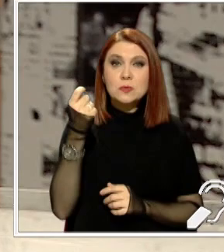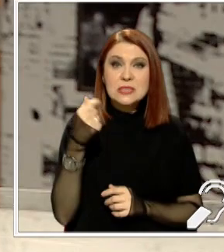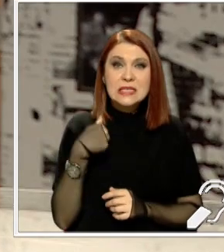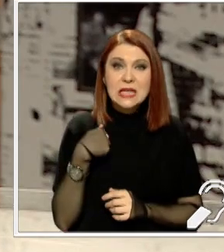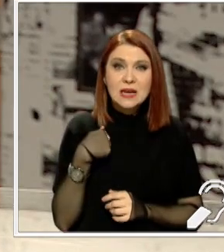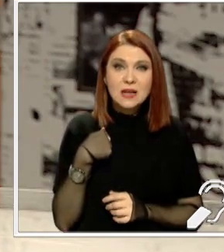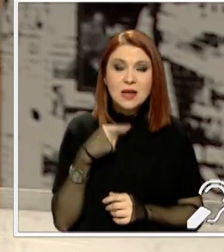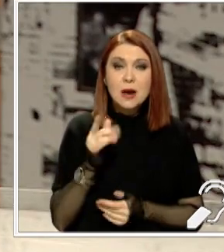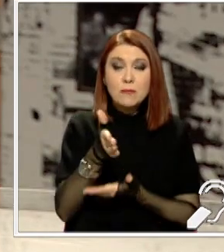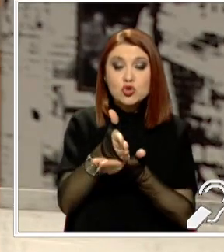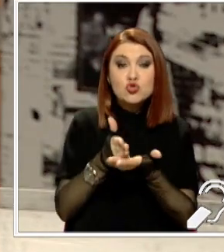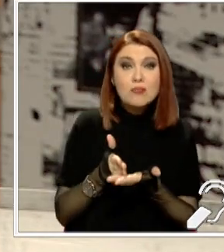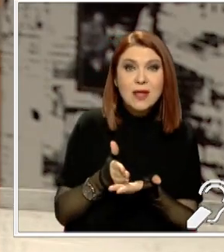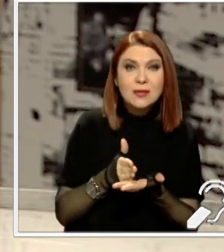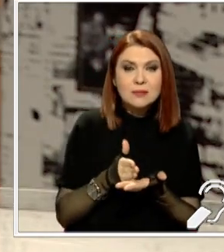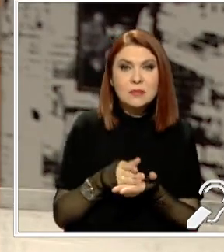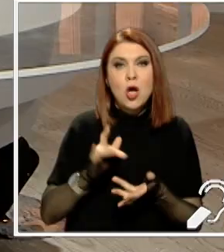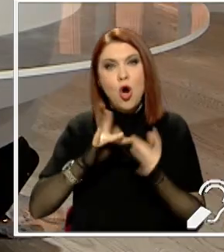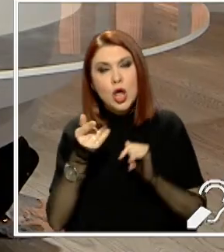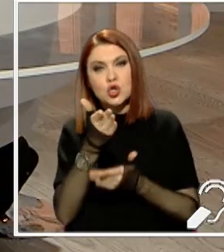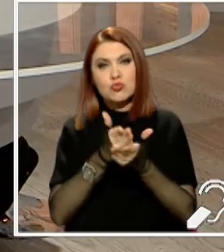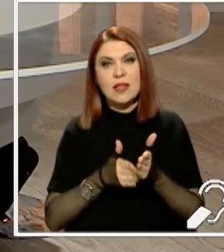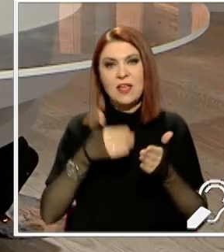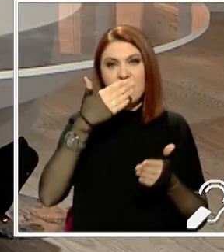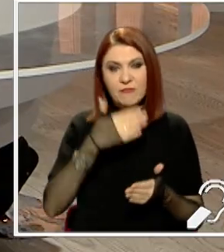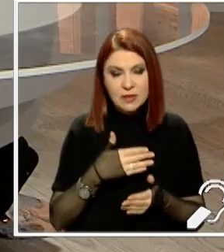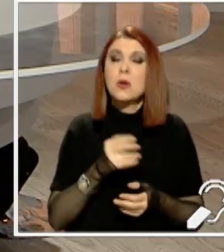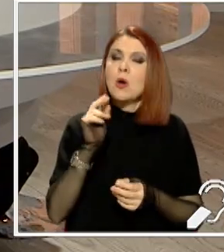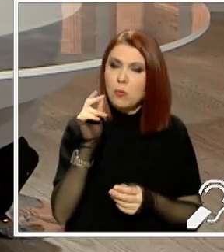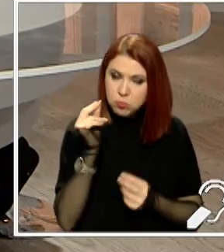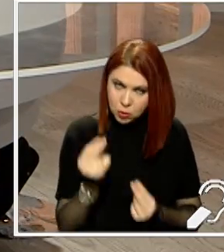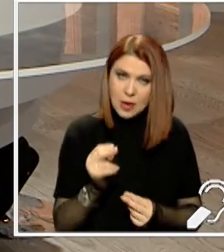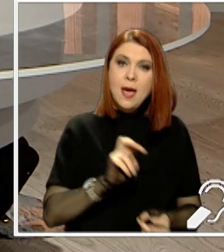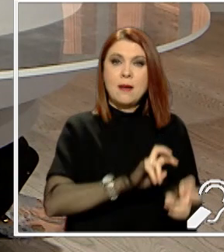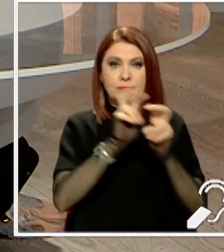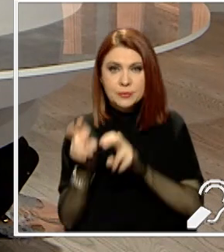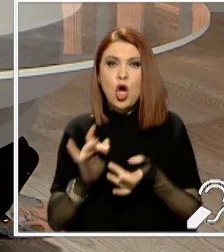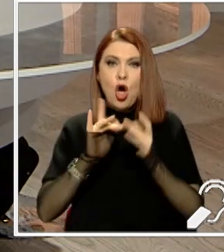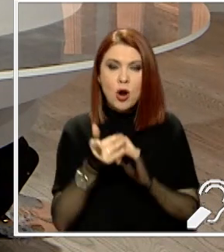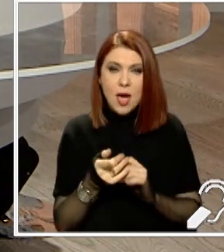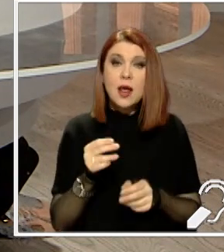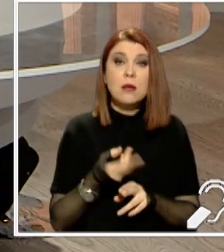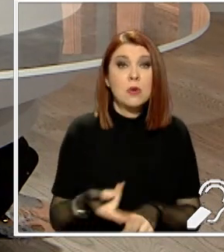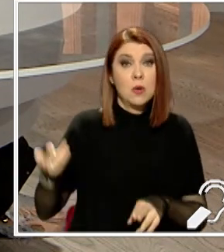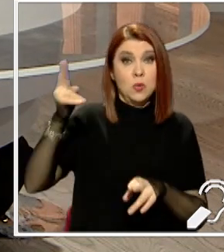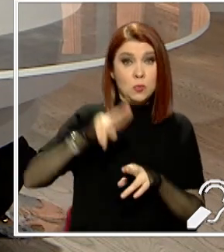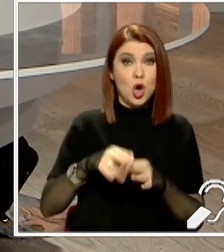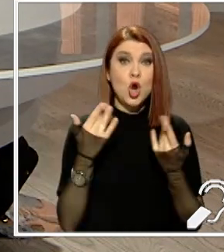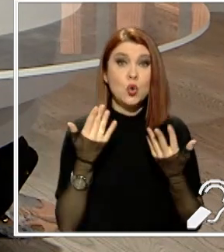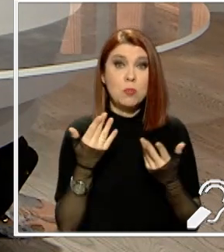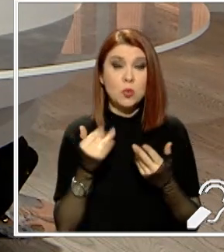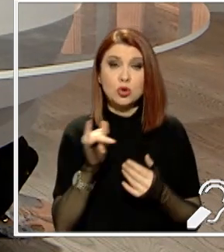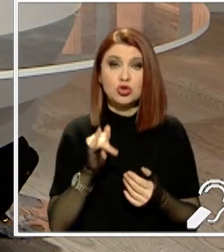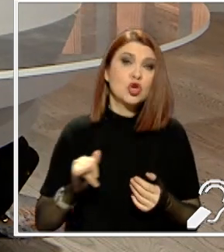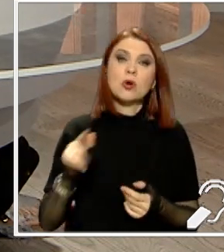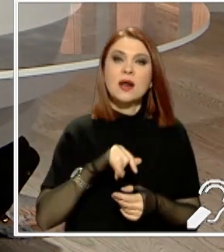să existe și fizic. Și hibrid. Da. Okay. Da. Bun, deci ați trecut și în online, asta înseamnă că a sporit numărul